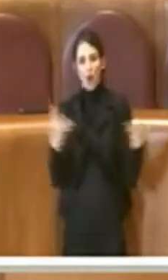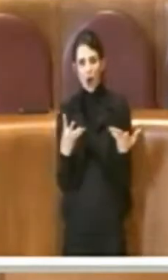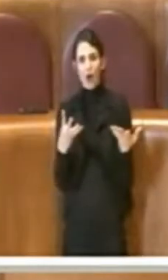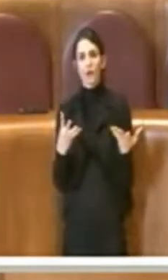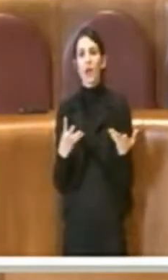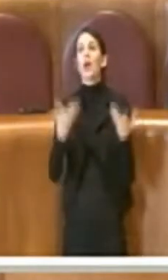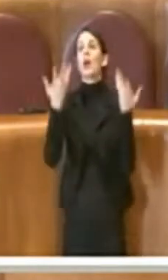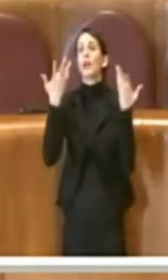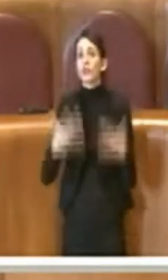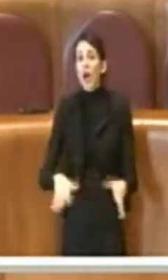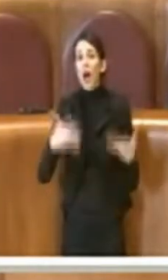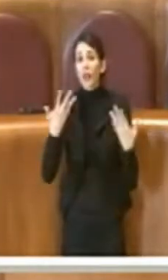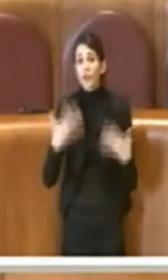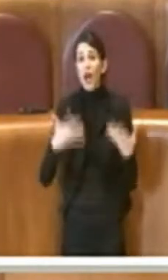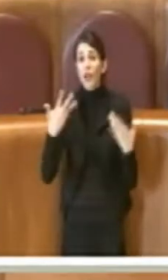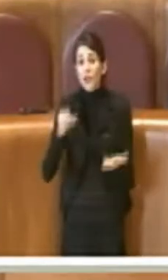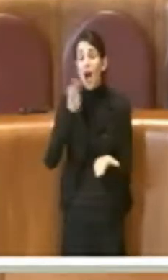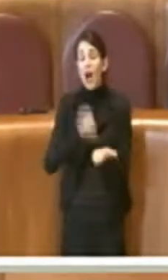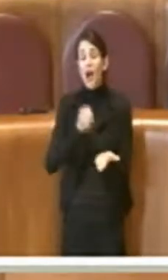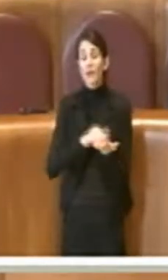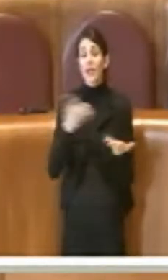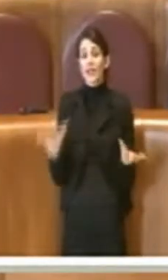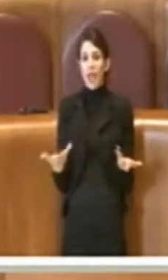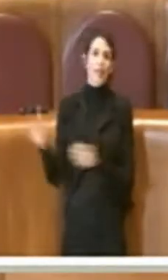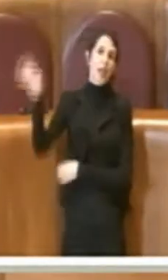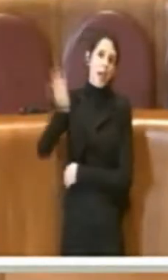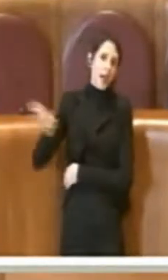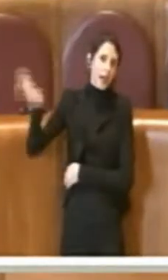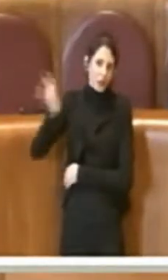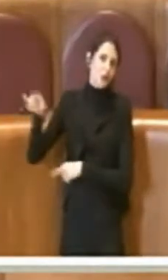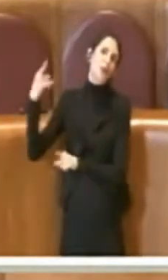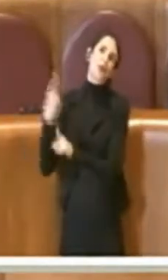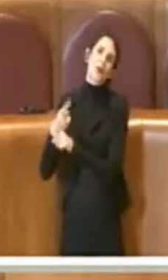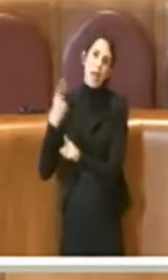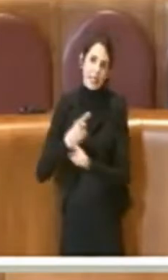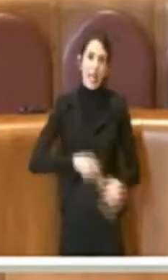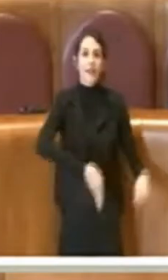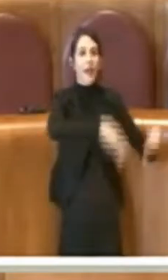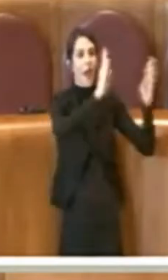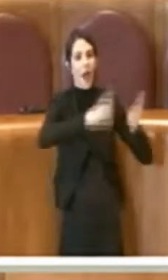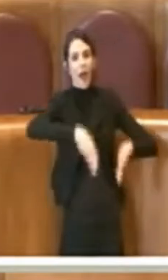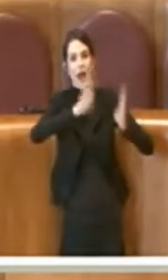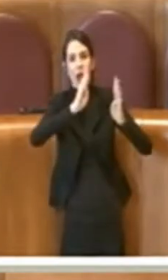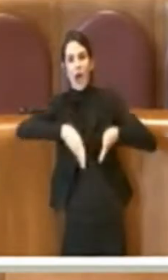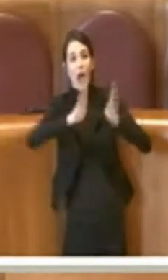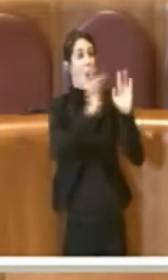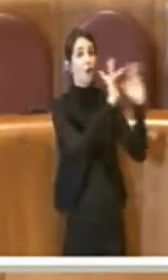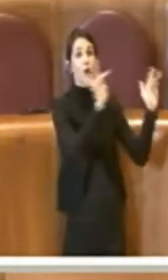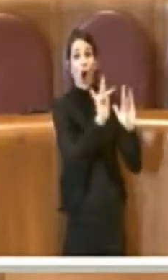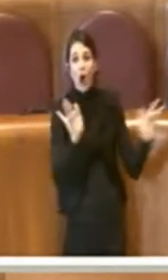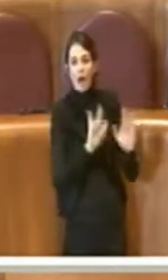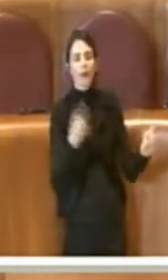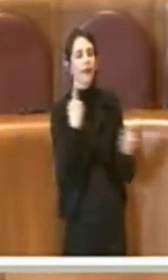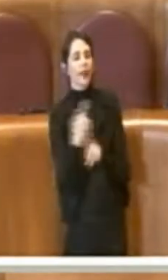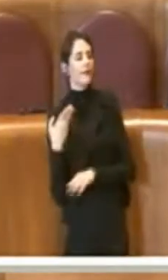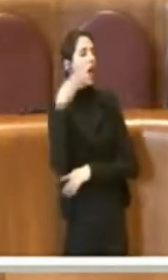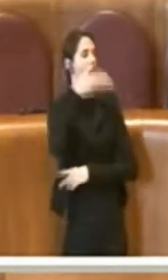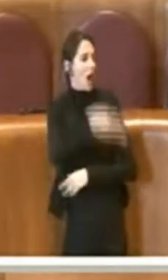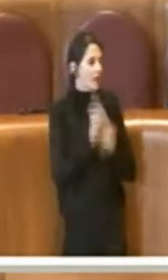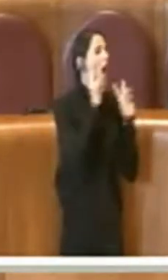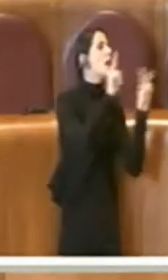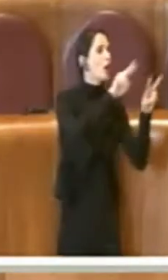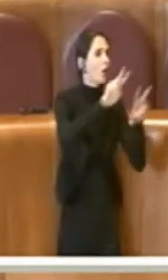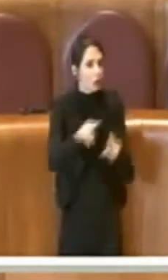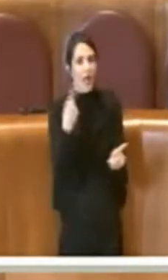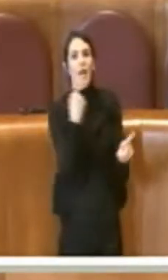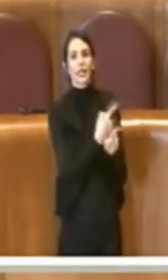Esiste già, la regione dovrebbe fare una ricognizione degli immobili sfitti, la cosiddetta carta dei suoli, bisogna vedere questo, e poi il